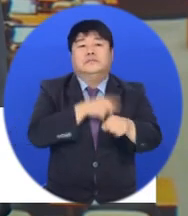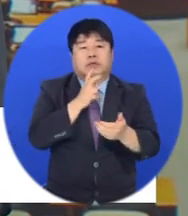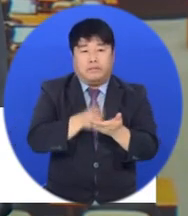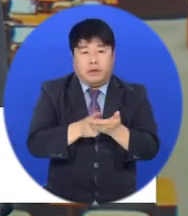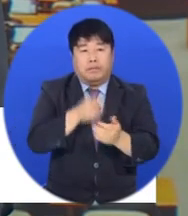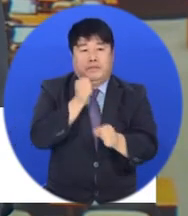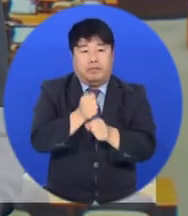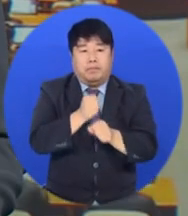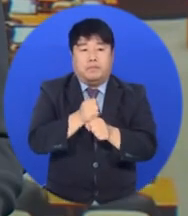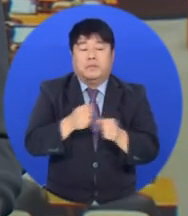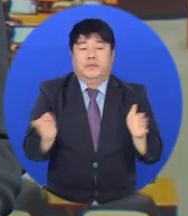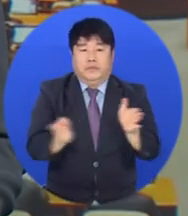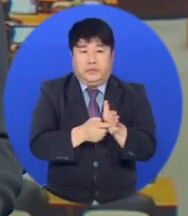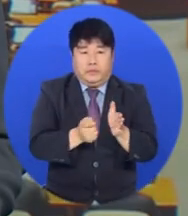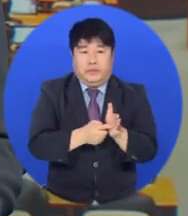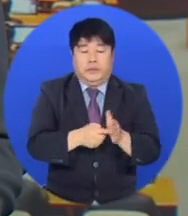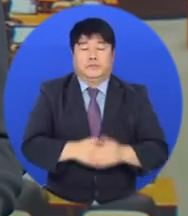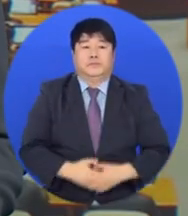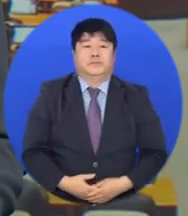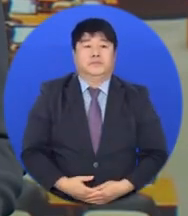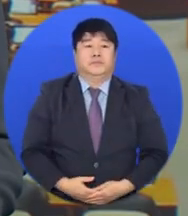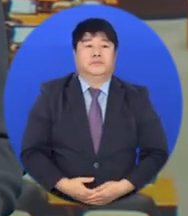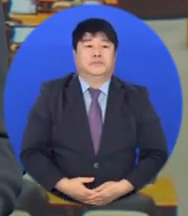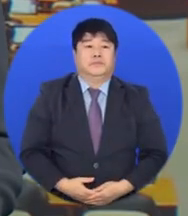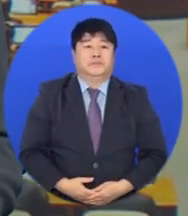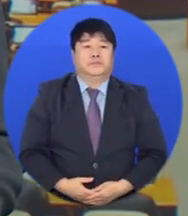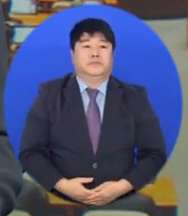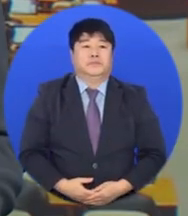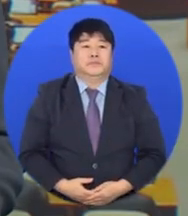제정을 촉구했습니다. 문영철 기자의 보도입니다.